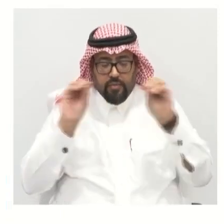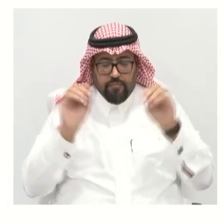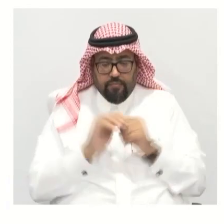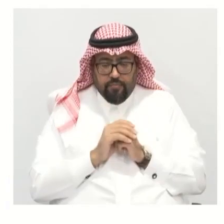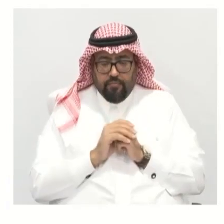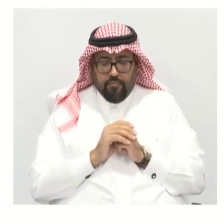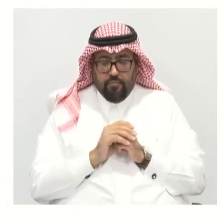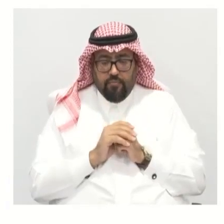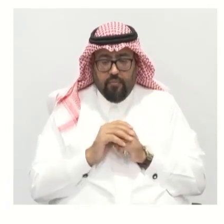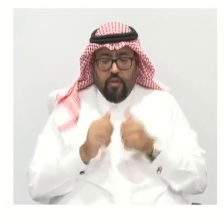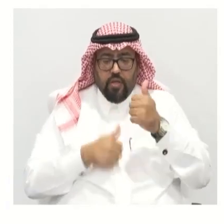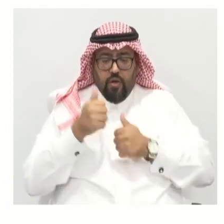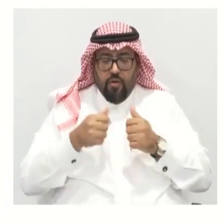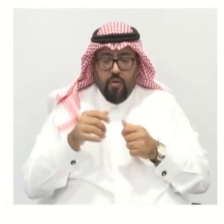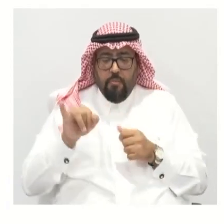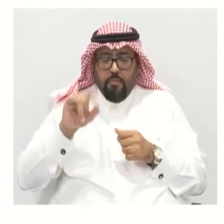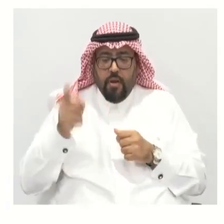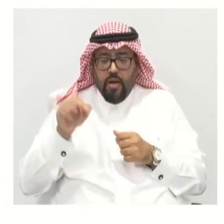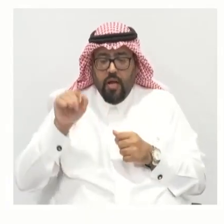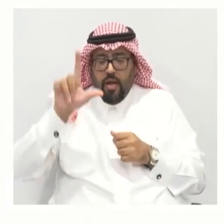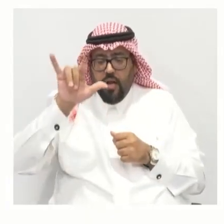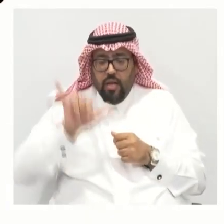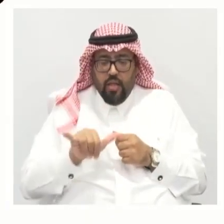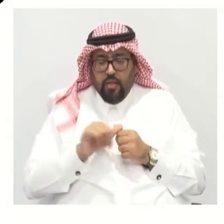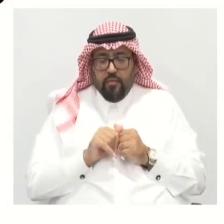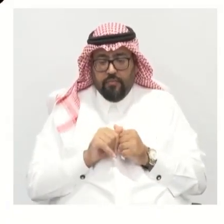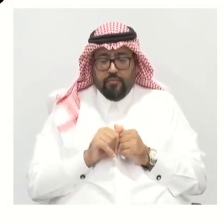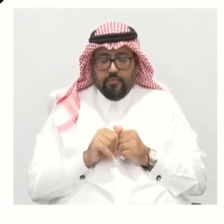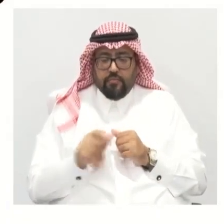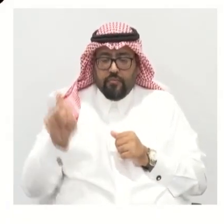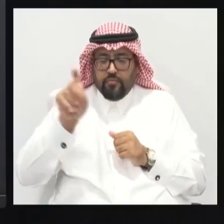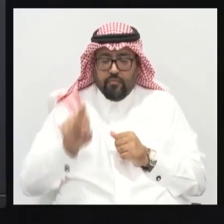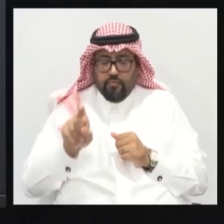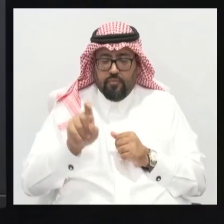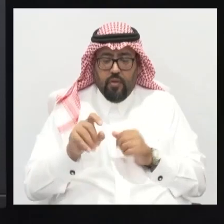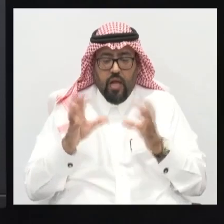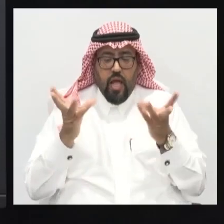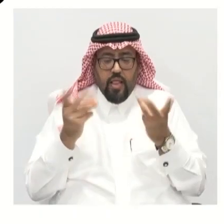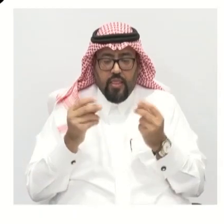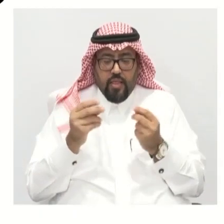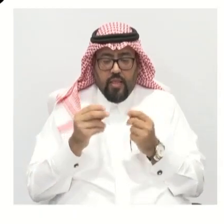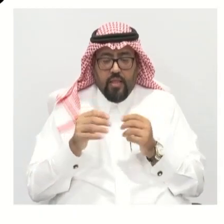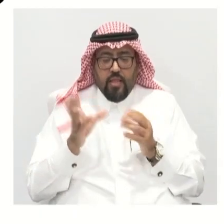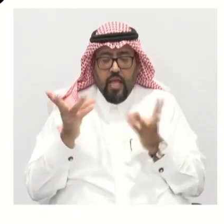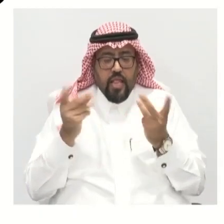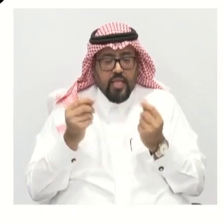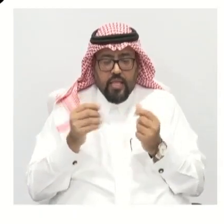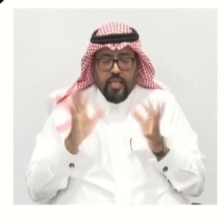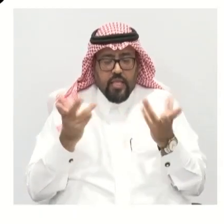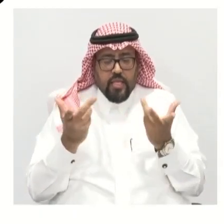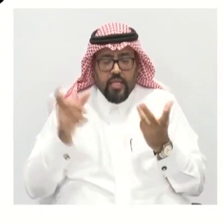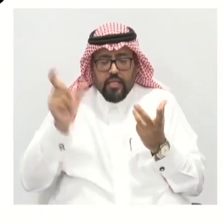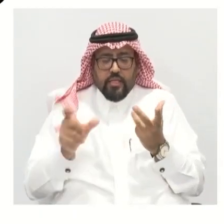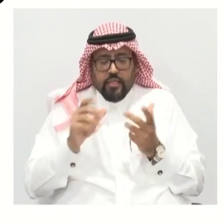وارشادهم تقويم مرحلي لدي هنا سؤال عدد او عددي